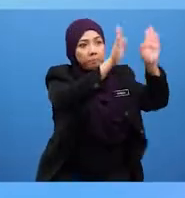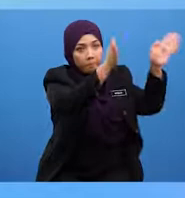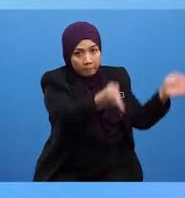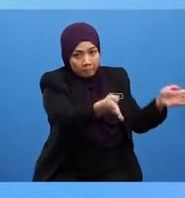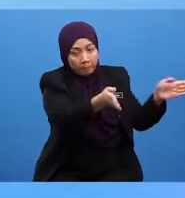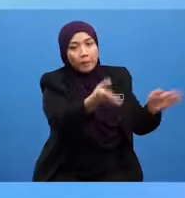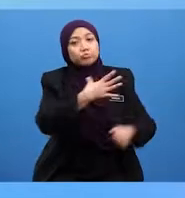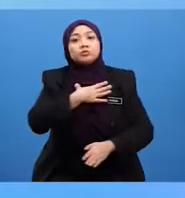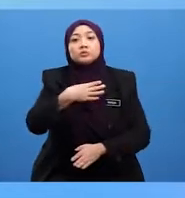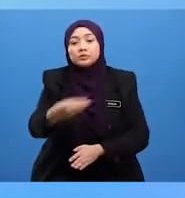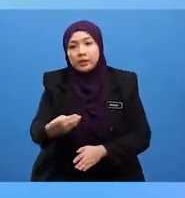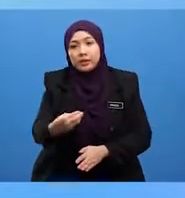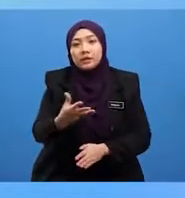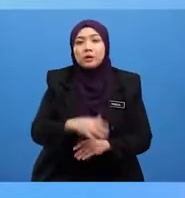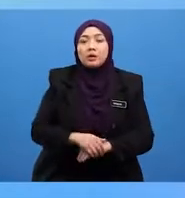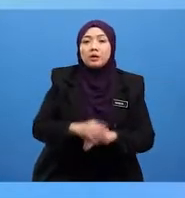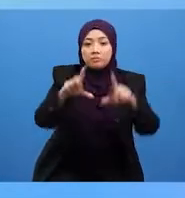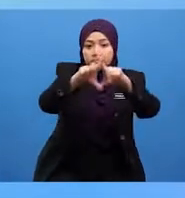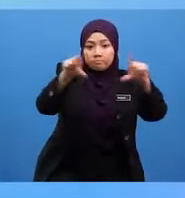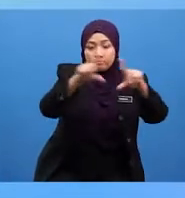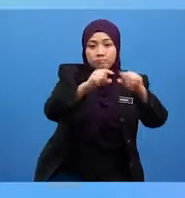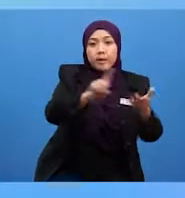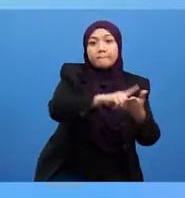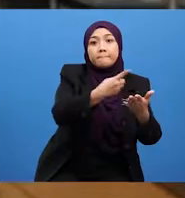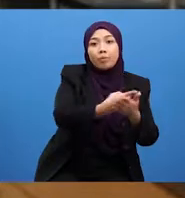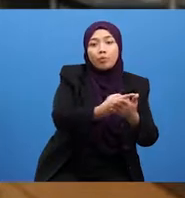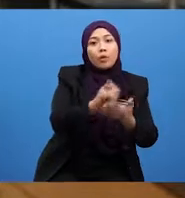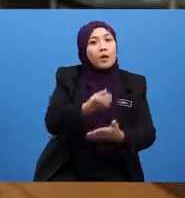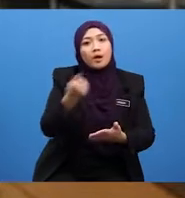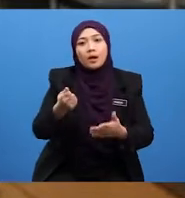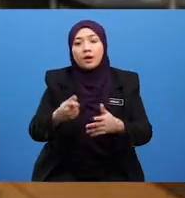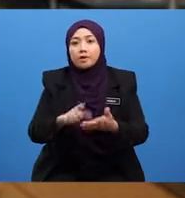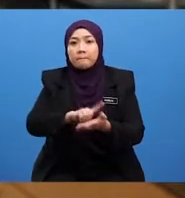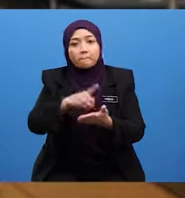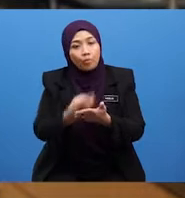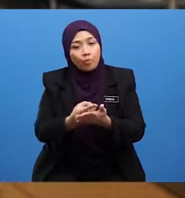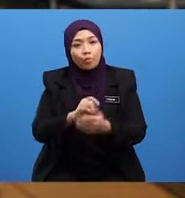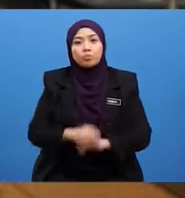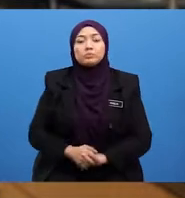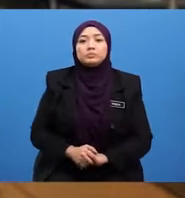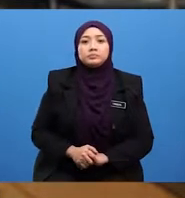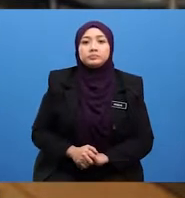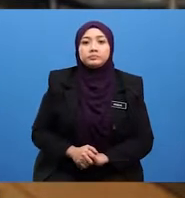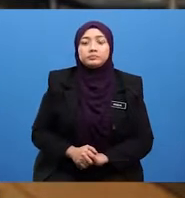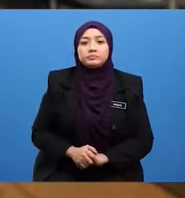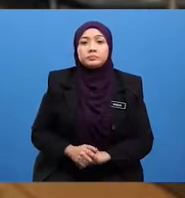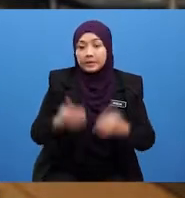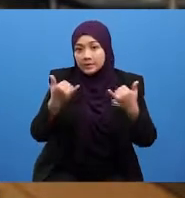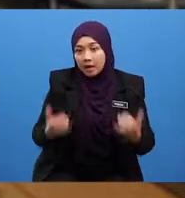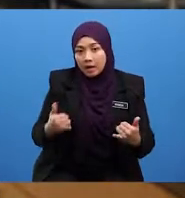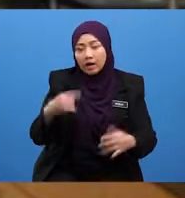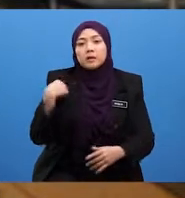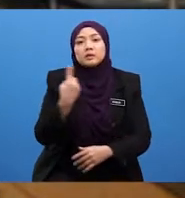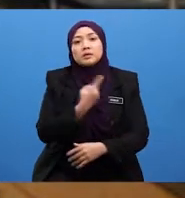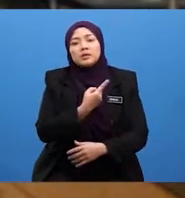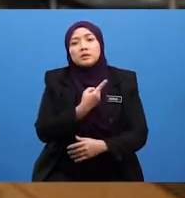lantai, peralatan dapur dan sebagainya. Sekarang, mari kita beralih pula